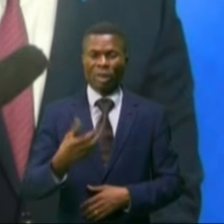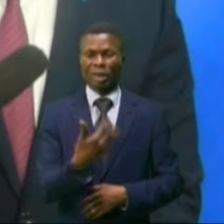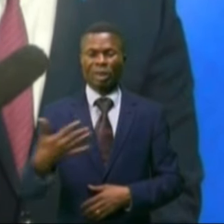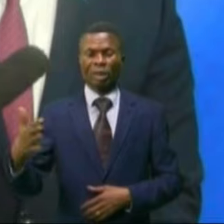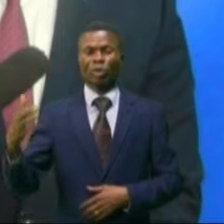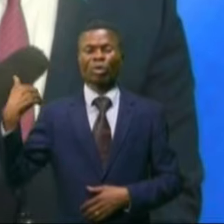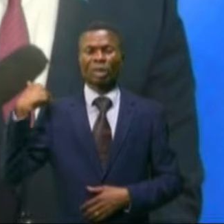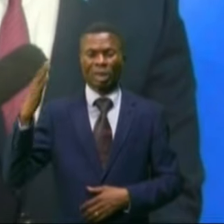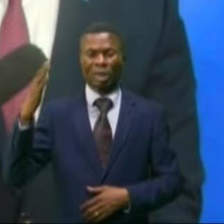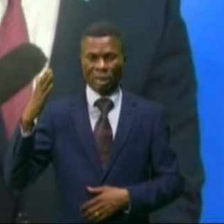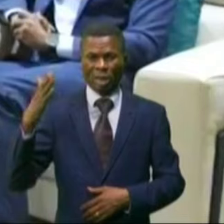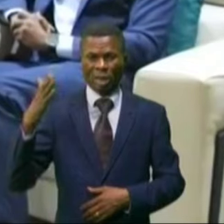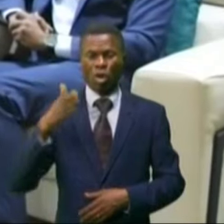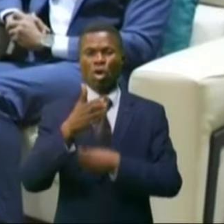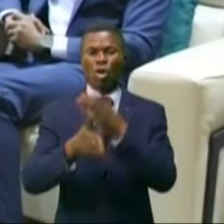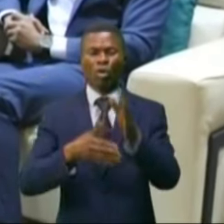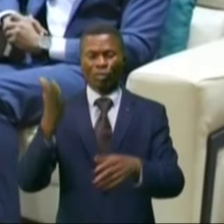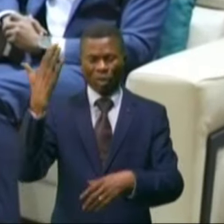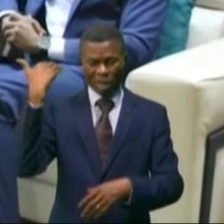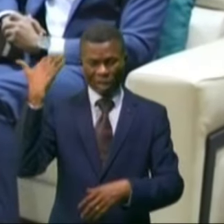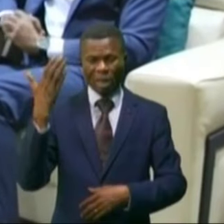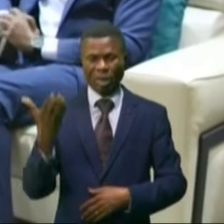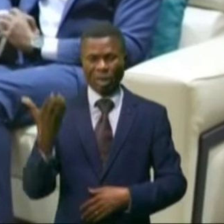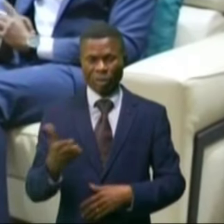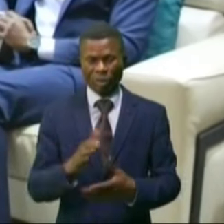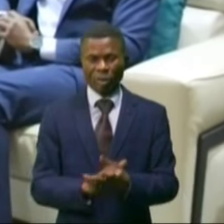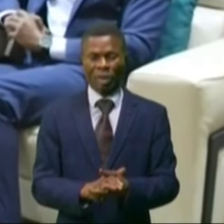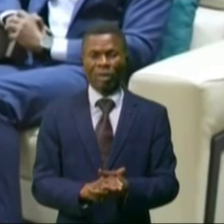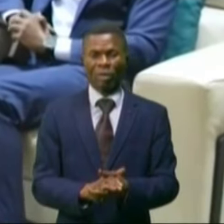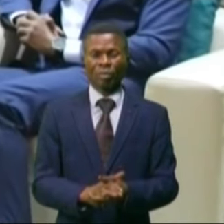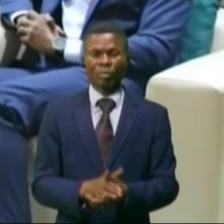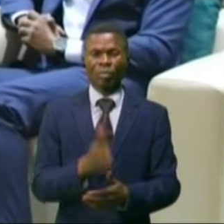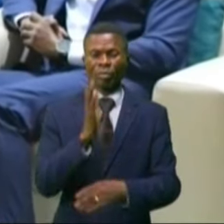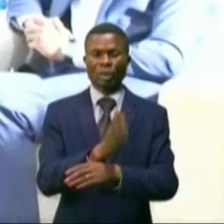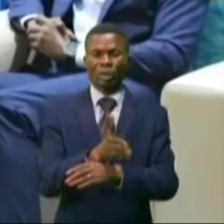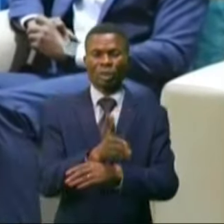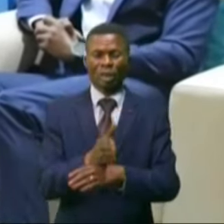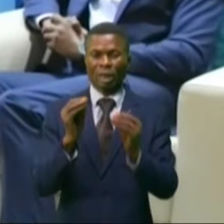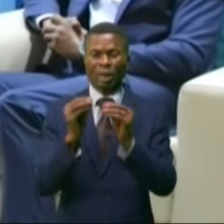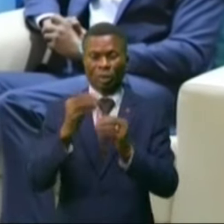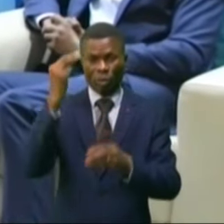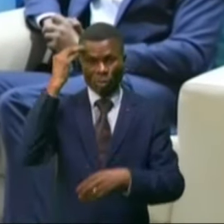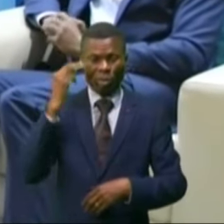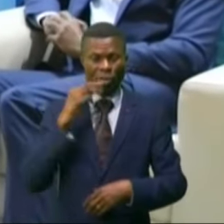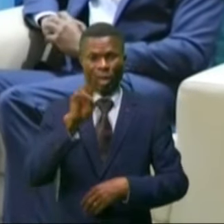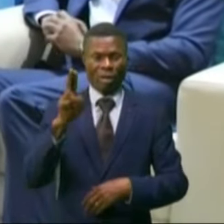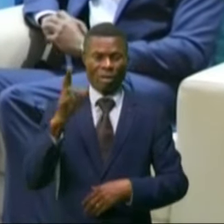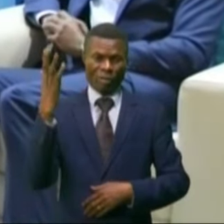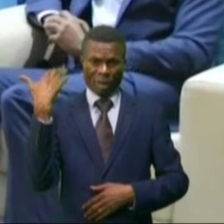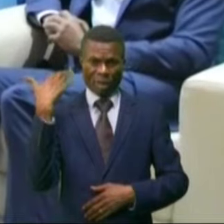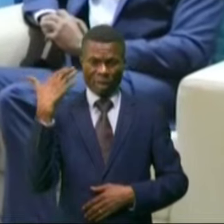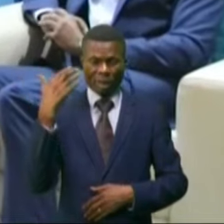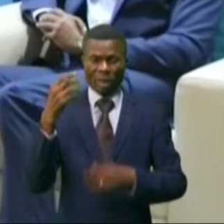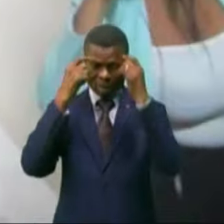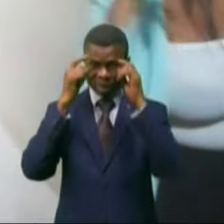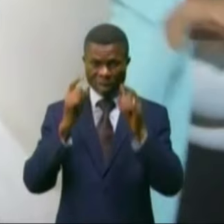patrimoine privé de l'État. Bien avant, le Conseil des ministres du vendredi dernier avait décidé de dépêcher une